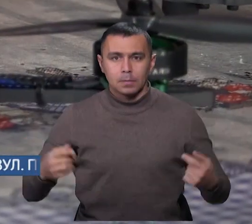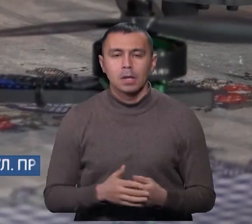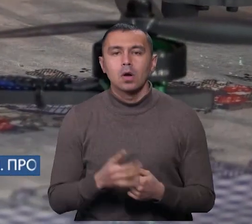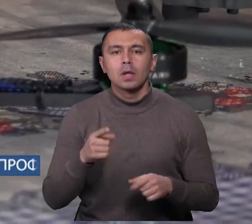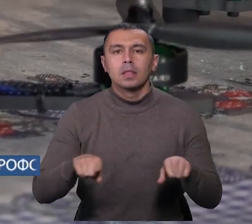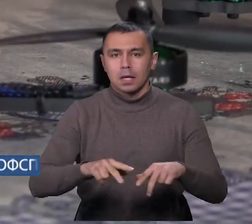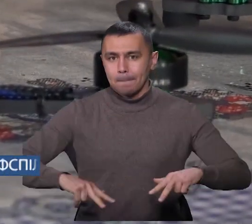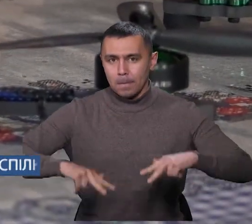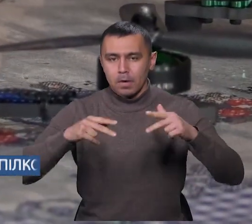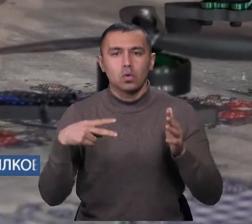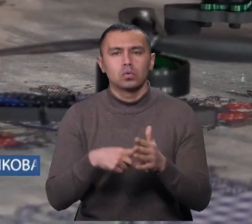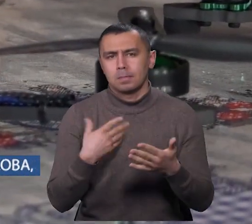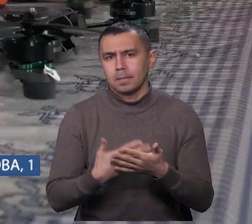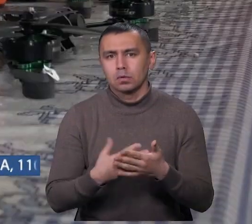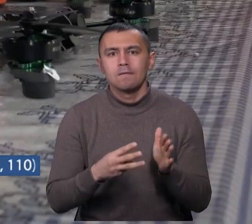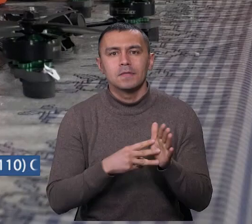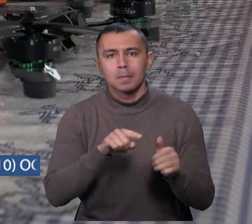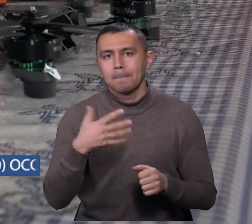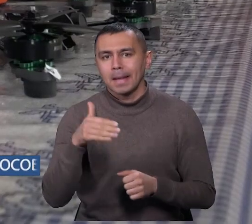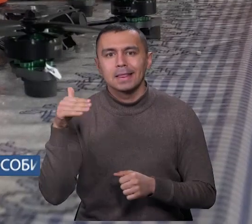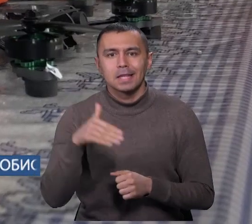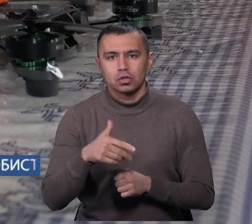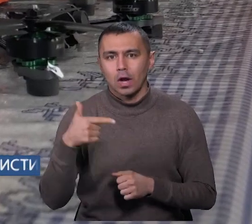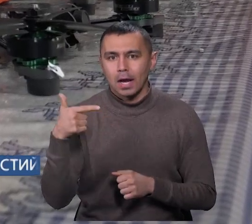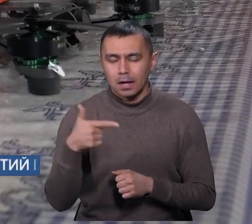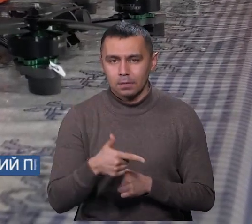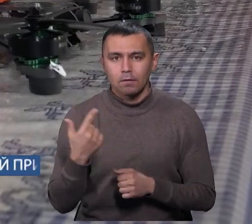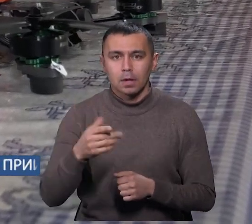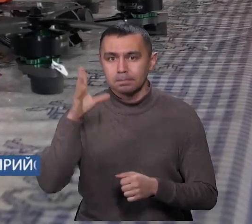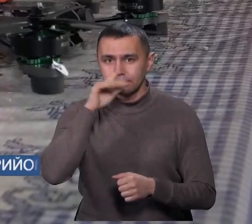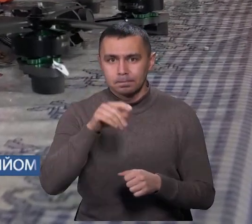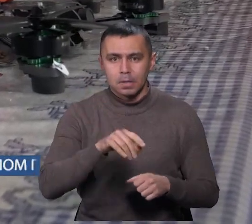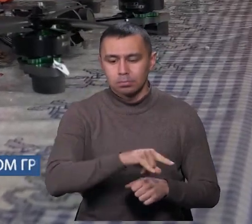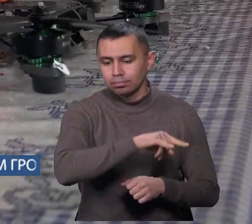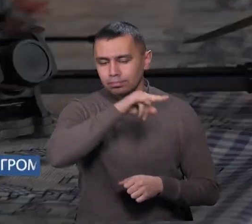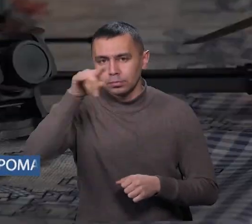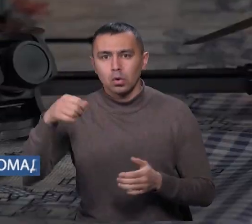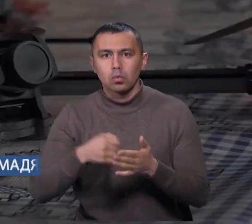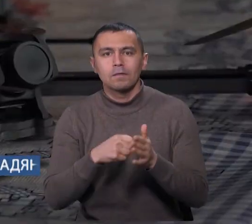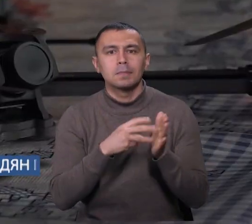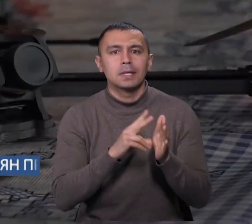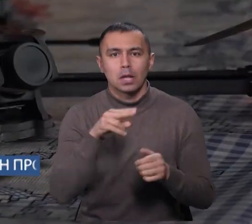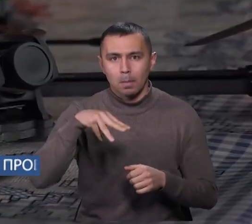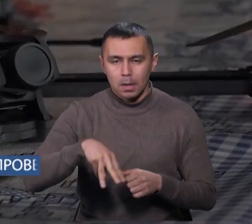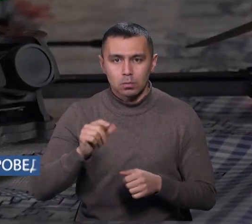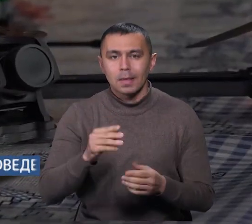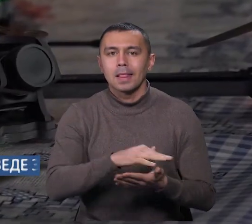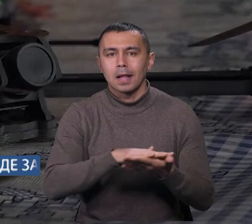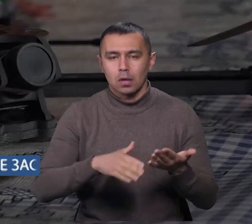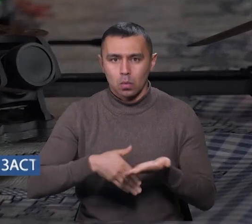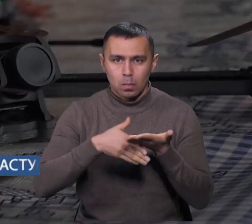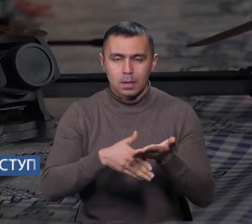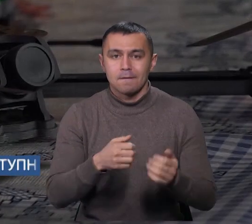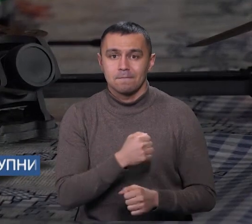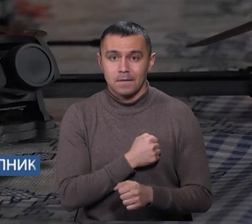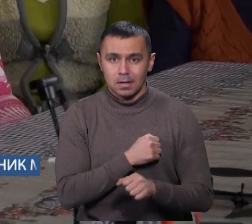така бойова пташка коштує близько 8,5 тисяч гривень. Вона здатна прилетіти до 18 кілометрів. Аби надалі допомагати